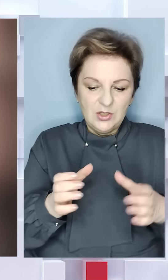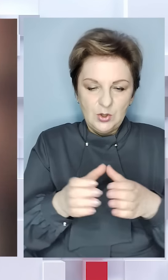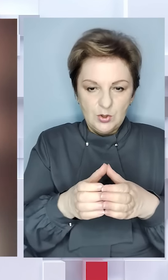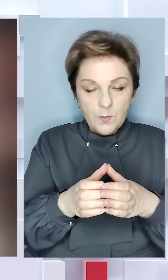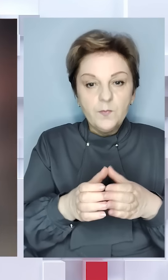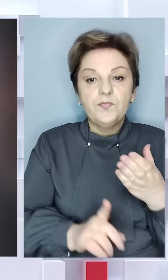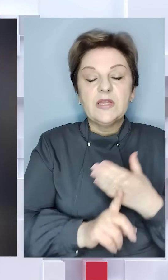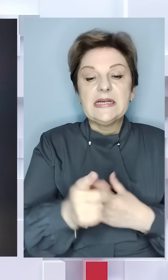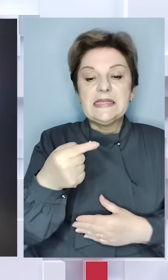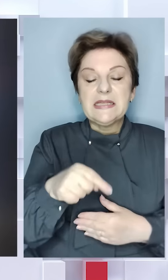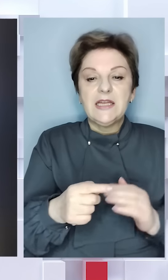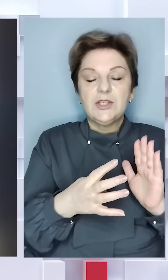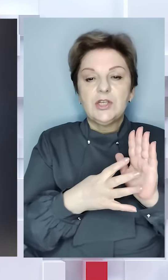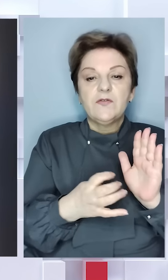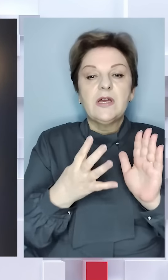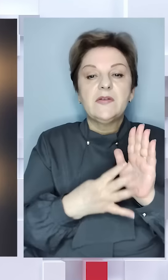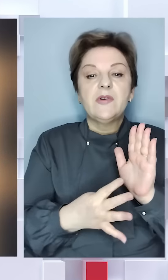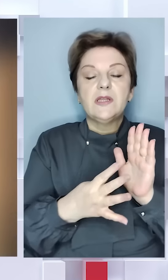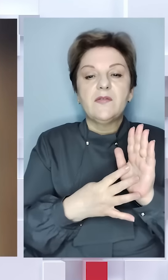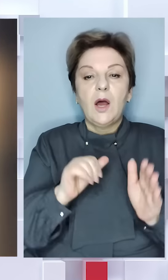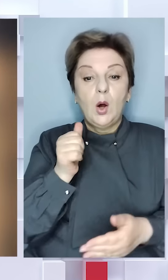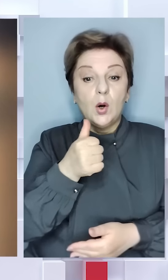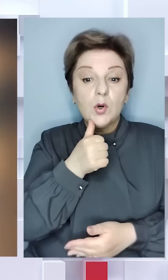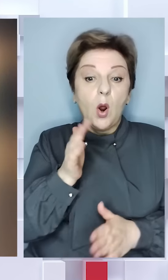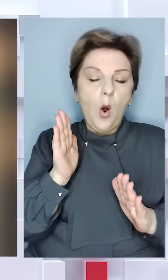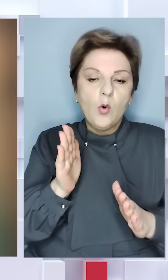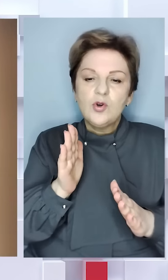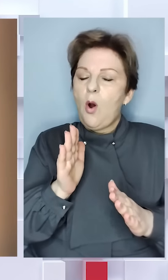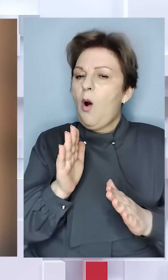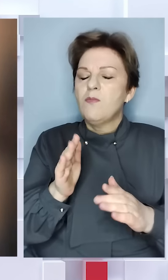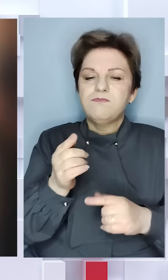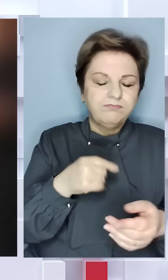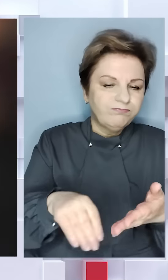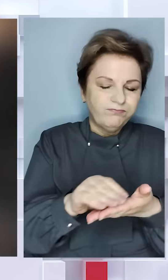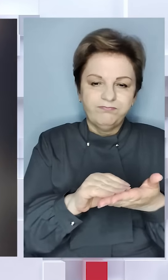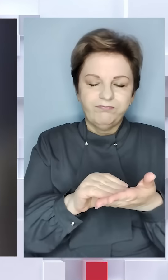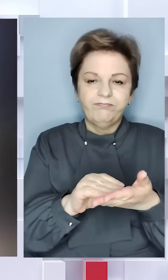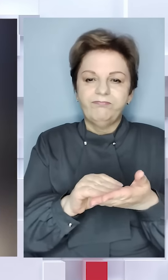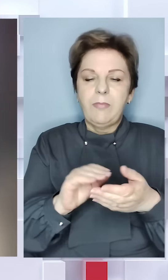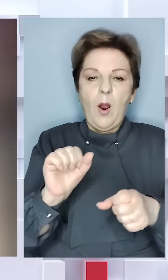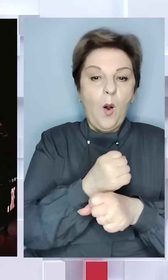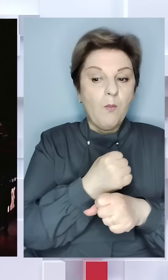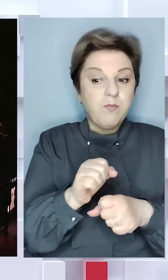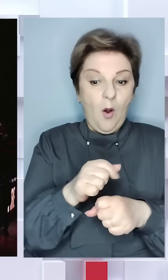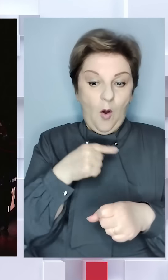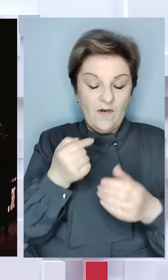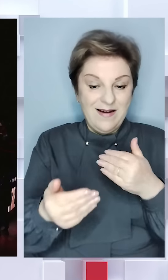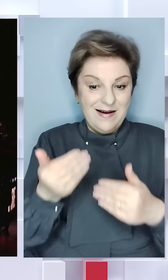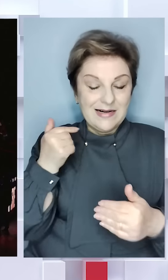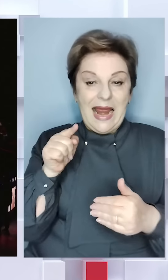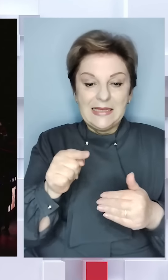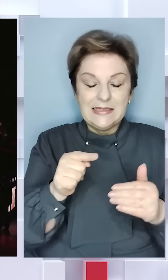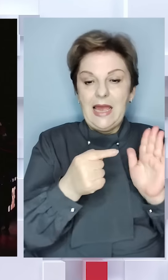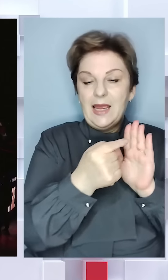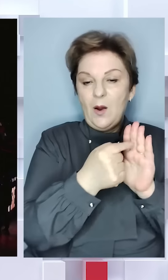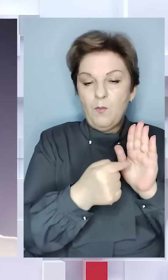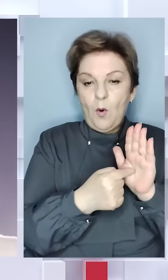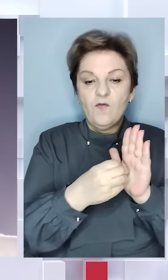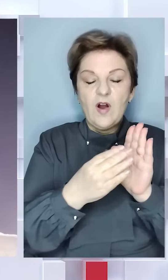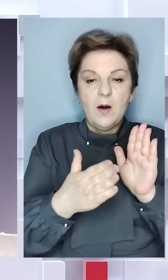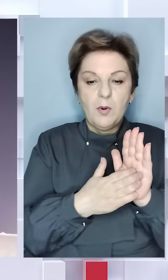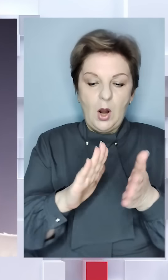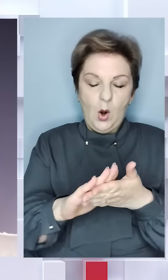з 1999 року. Хоча про реванш говорили ще перед першим боєм, адже цей пункт прописаний у